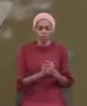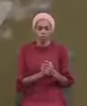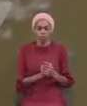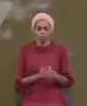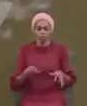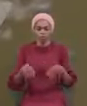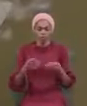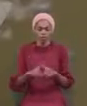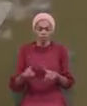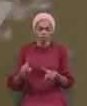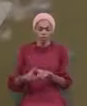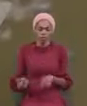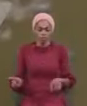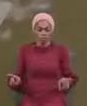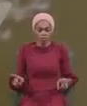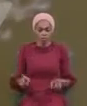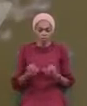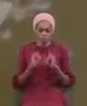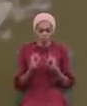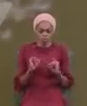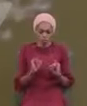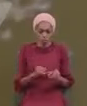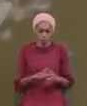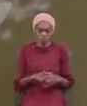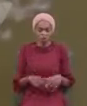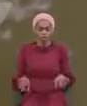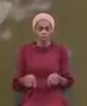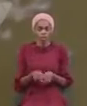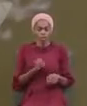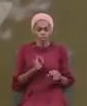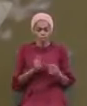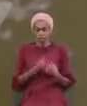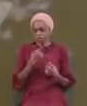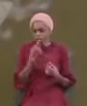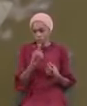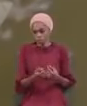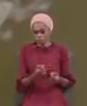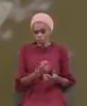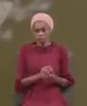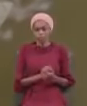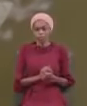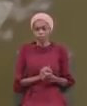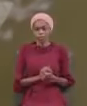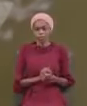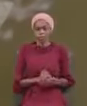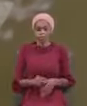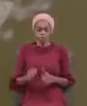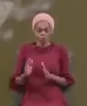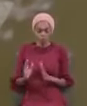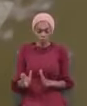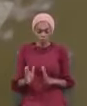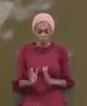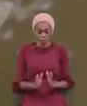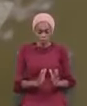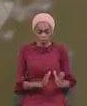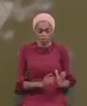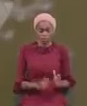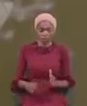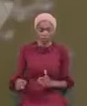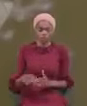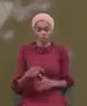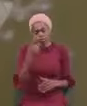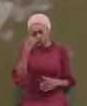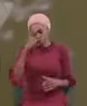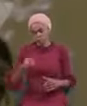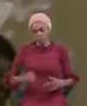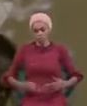reç des instructions diverses et se de préparé pour la vie sur la terre promise et